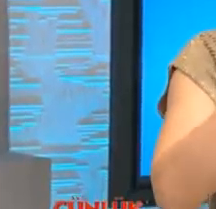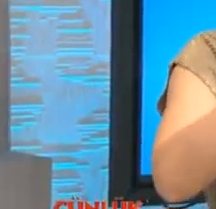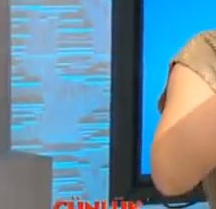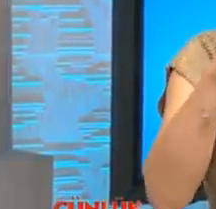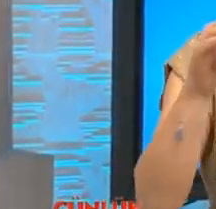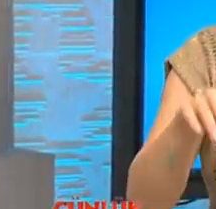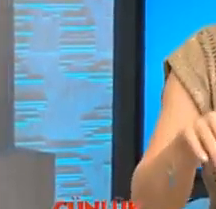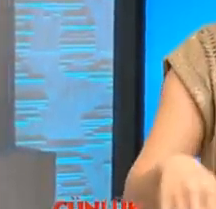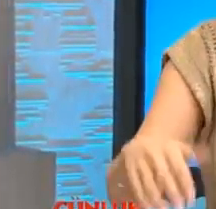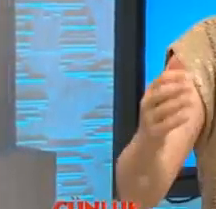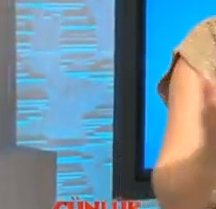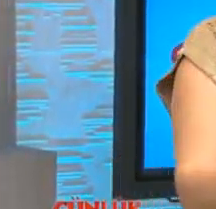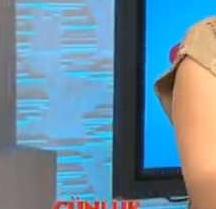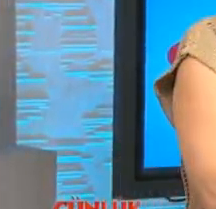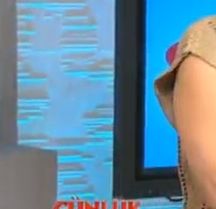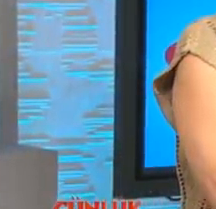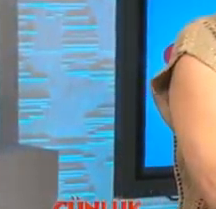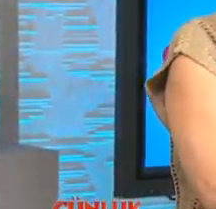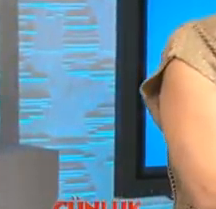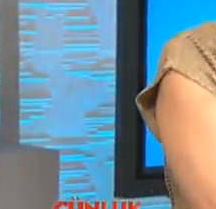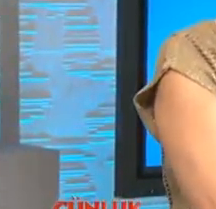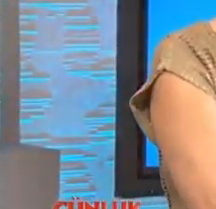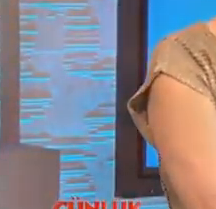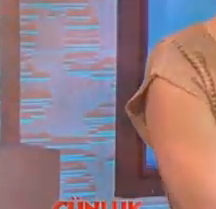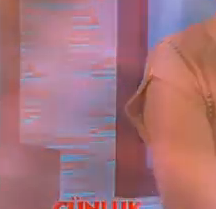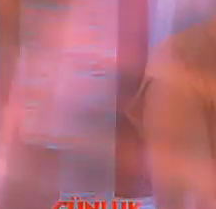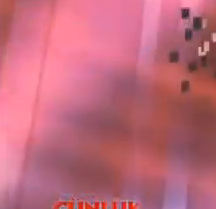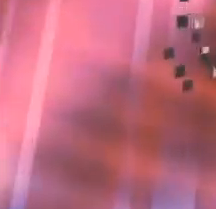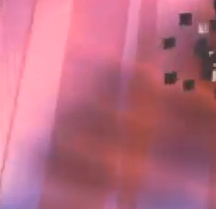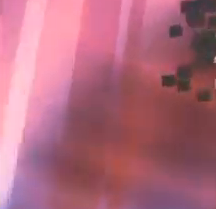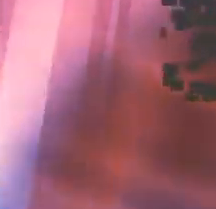konuklarıyla günlük rehber başlıyor. Buyurun bakalım.